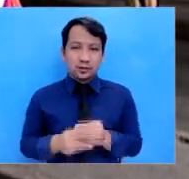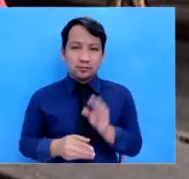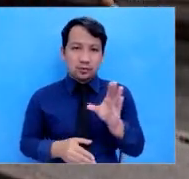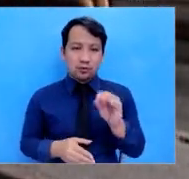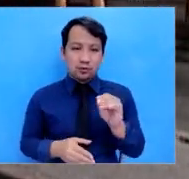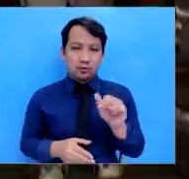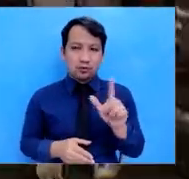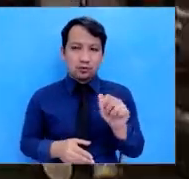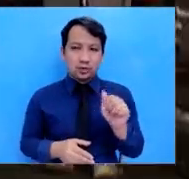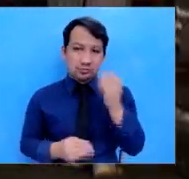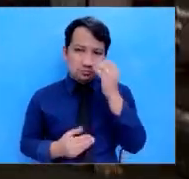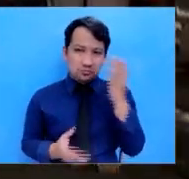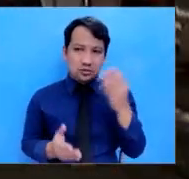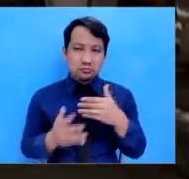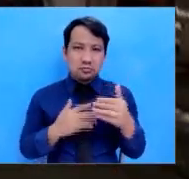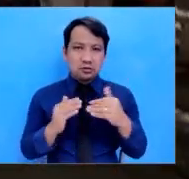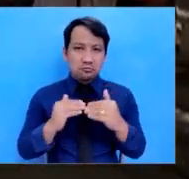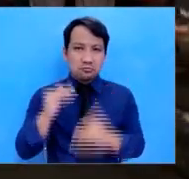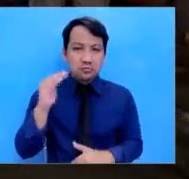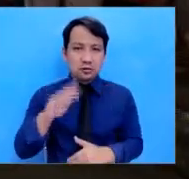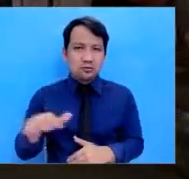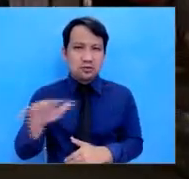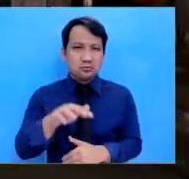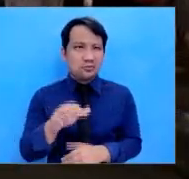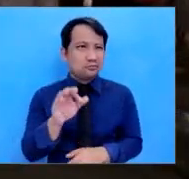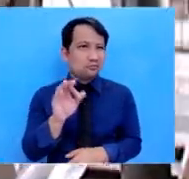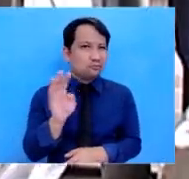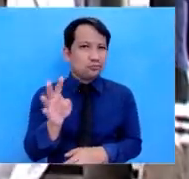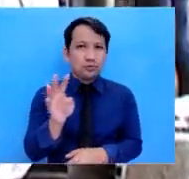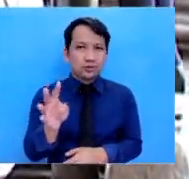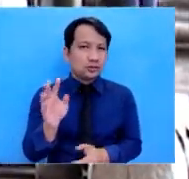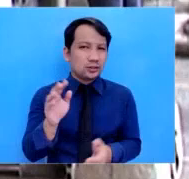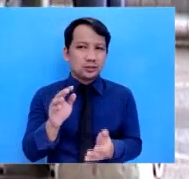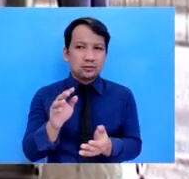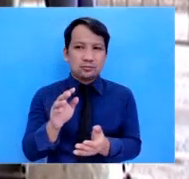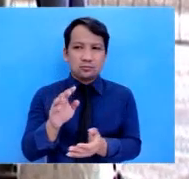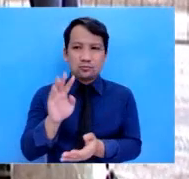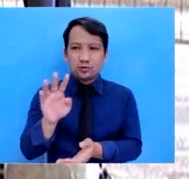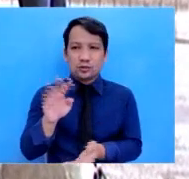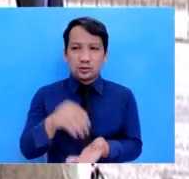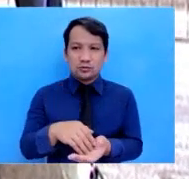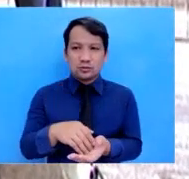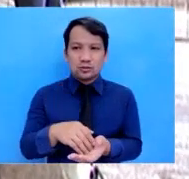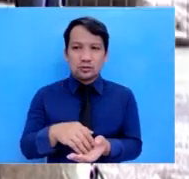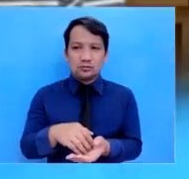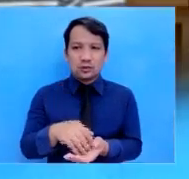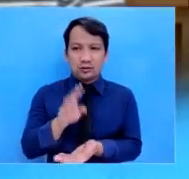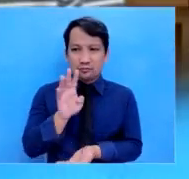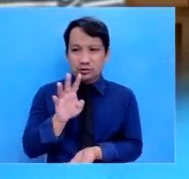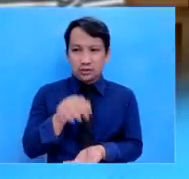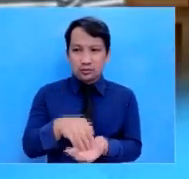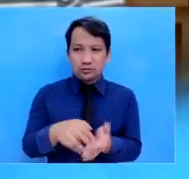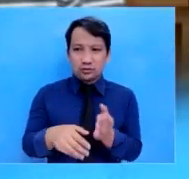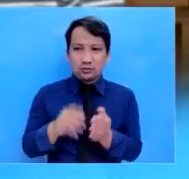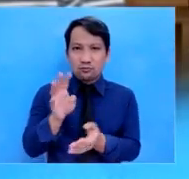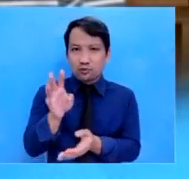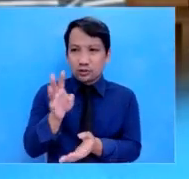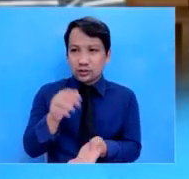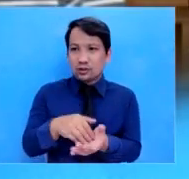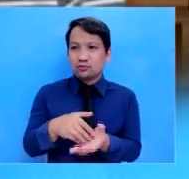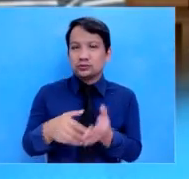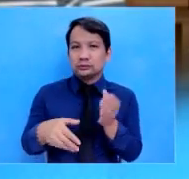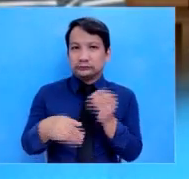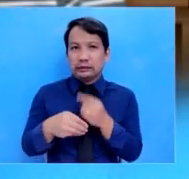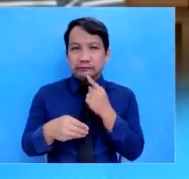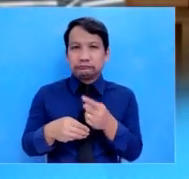Research, posibleng sumipa na nga sa mahigit 40,000 ang naitalang bagong kaso ng COVID sa bansa. Sa programang The Chiefs